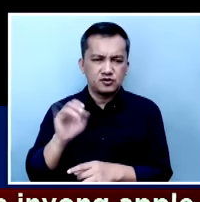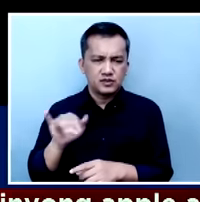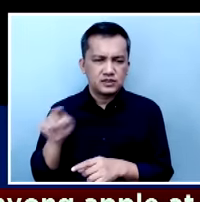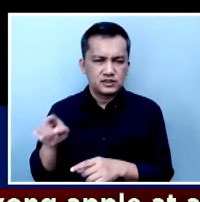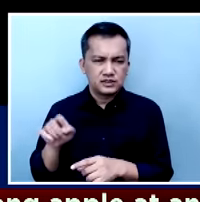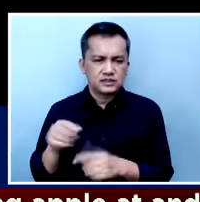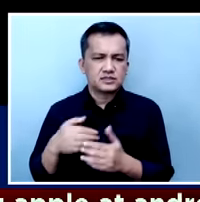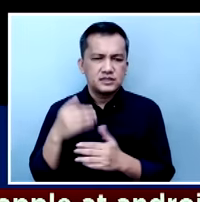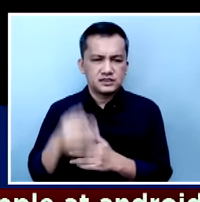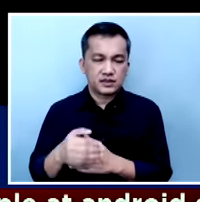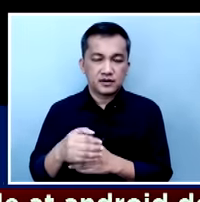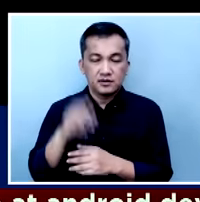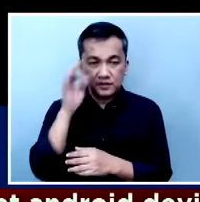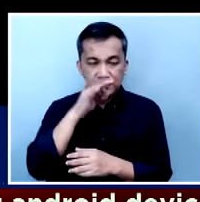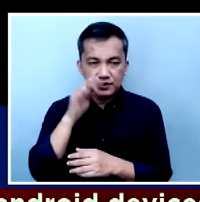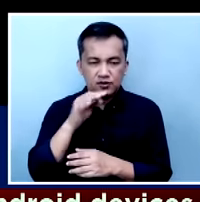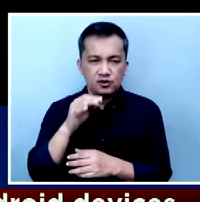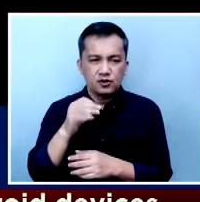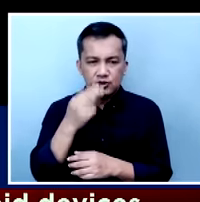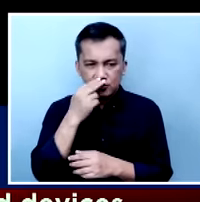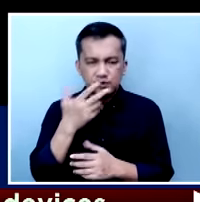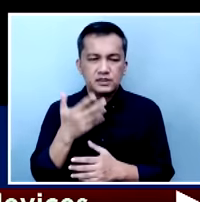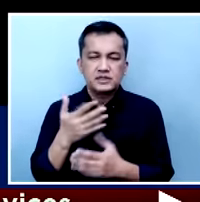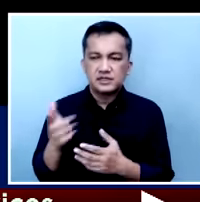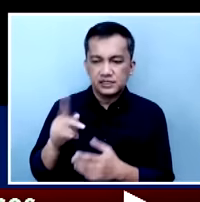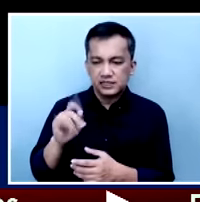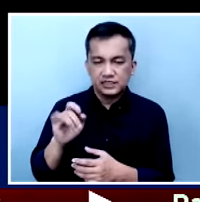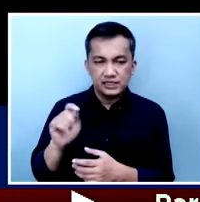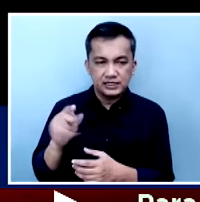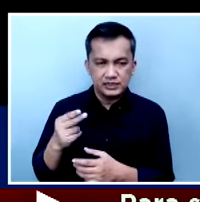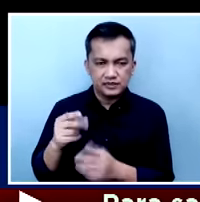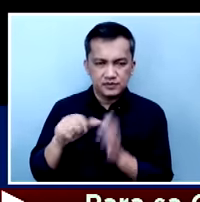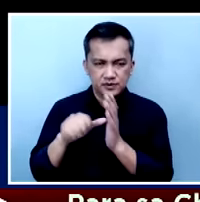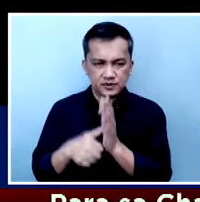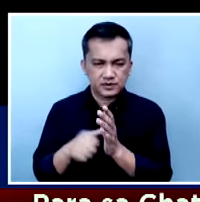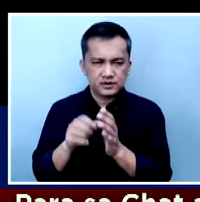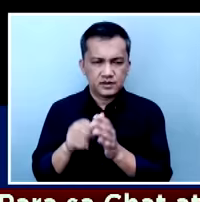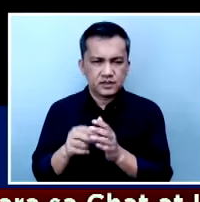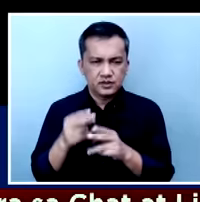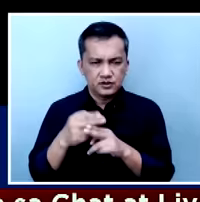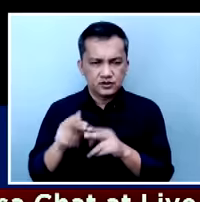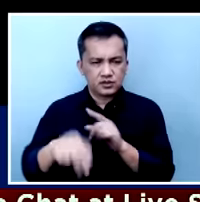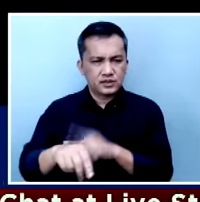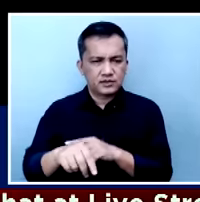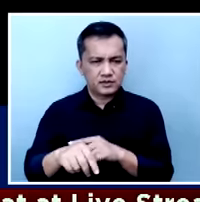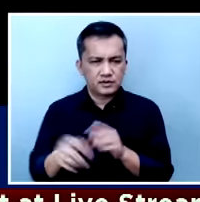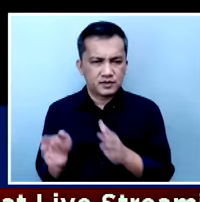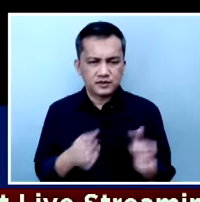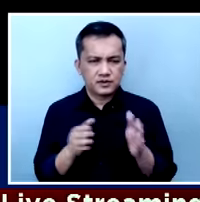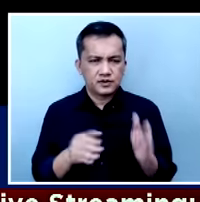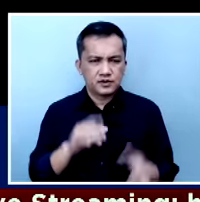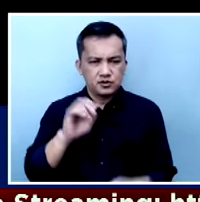Filipino-Caribbean stand-up comedian na si Keith Pedro na binigyang diin ang napakikiling oras ng preparasyon ni Jokoy.